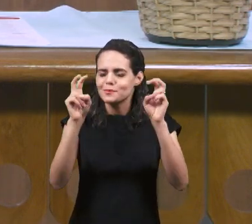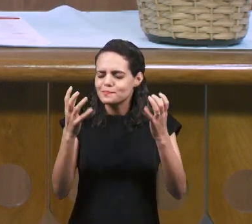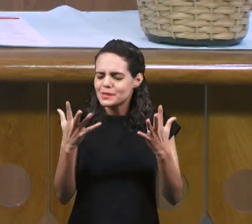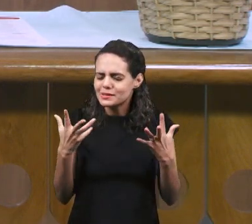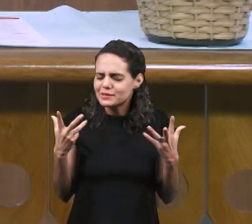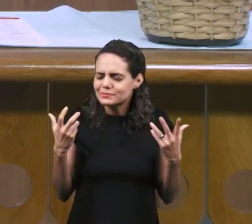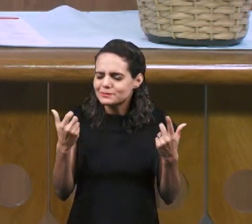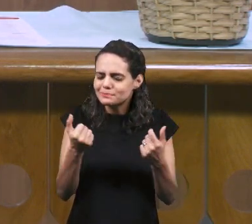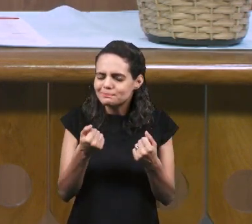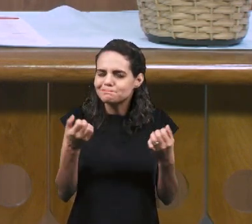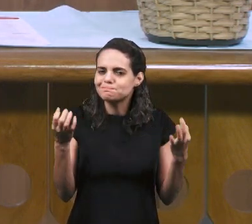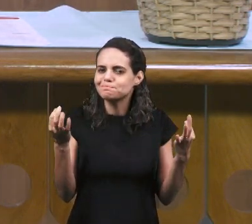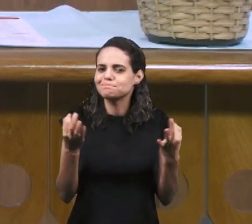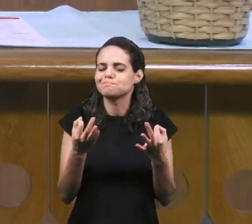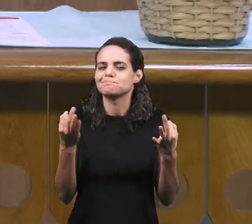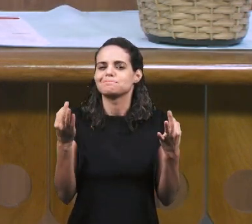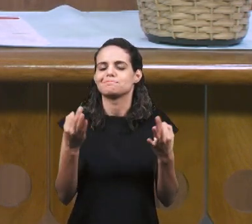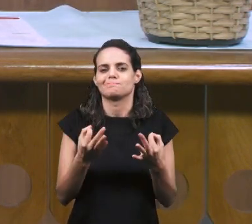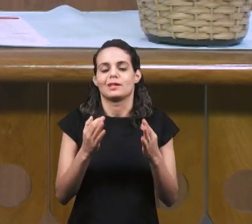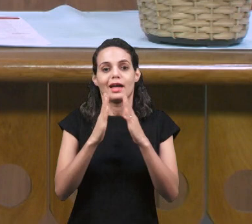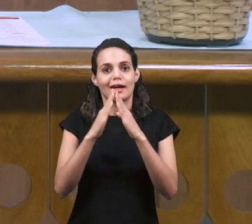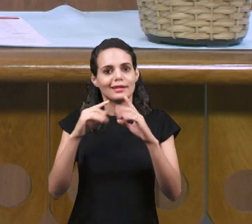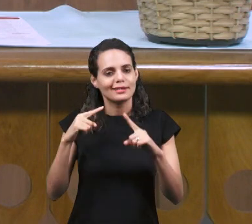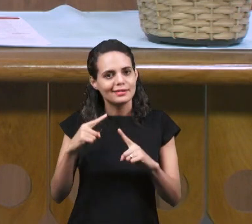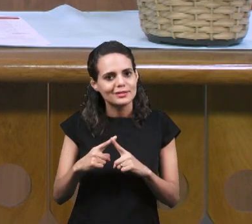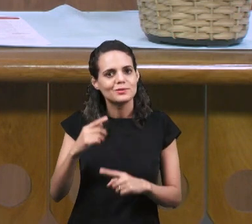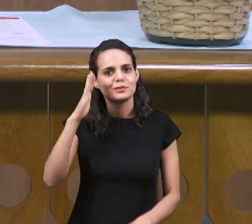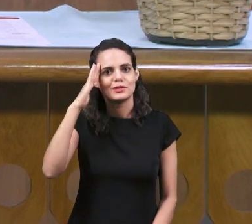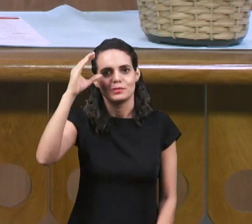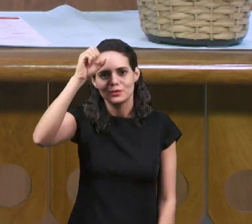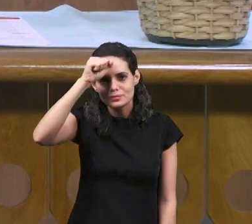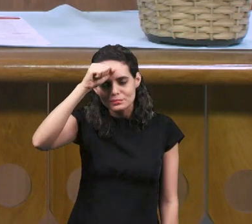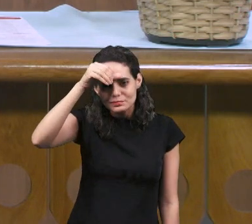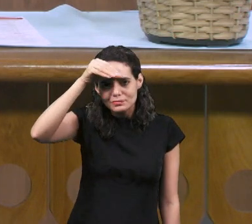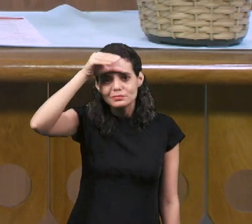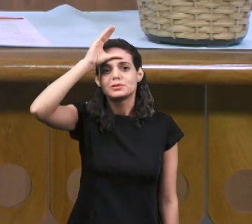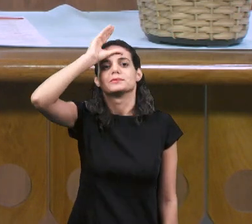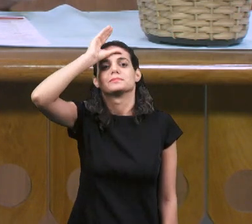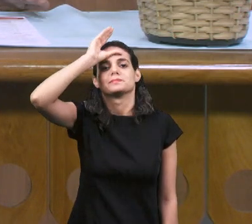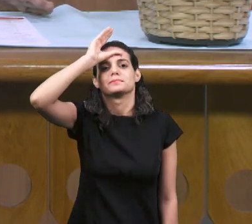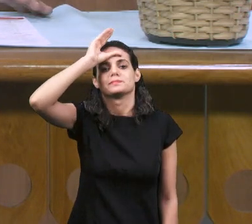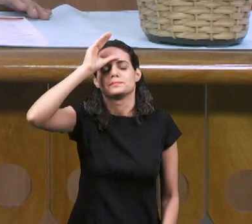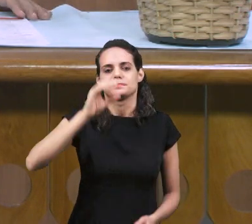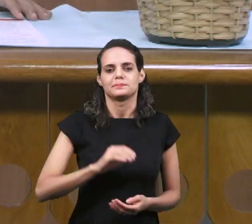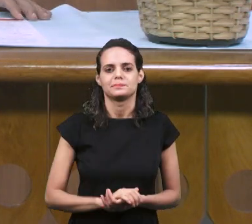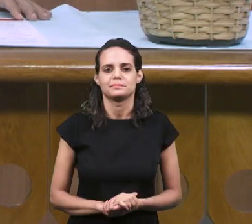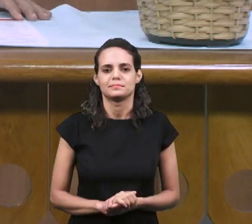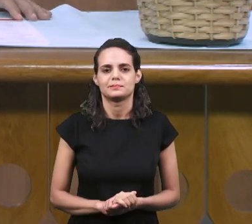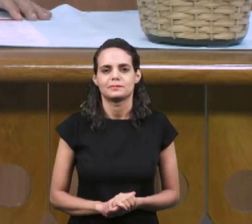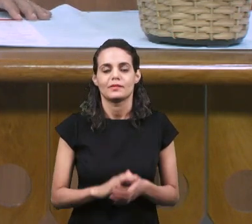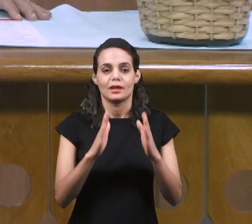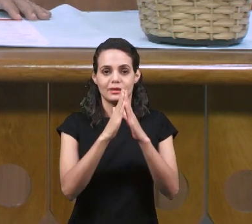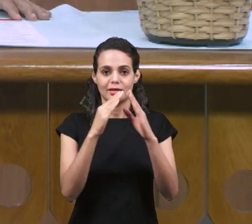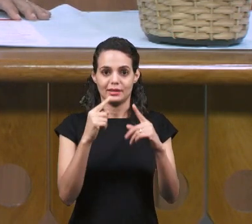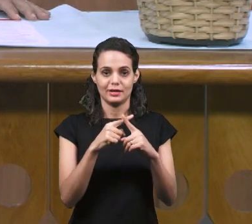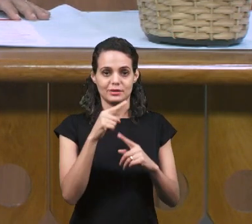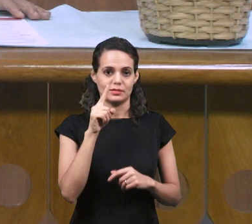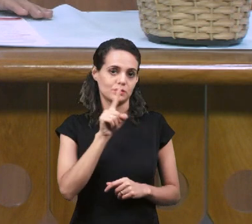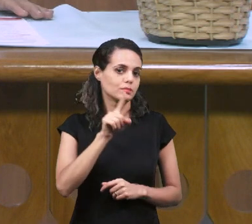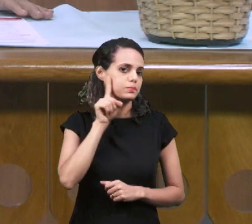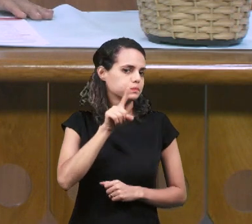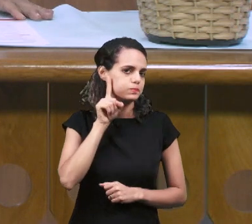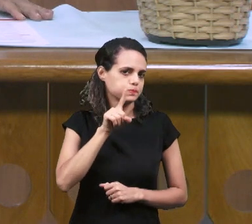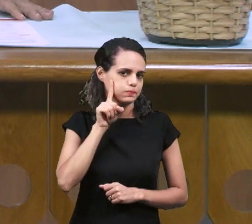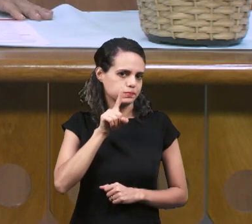chose d'intéressant. Donc, des frères de l'Église, des Hollandais aux États-Unis, une sœur que nous a